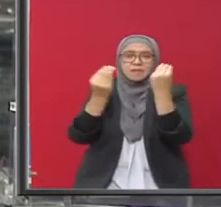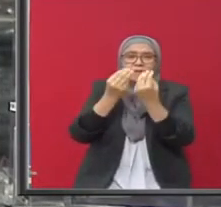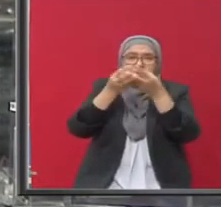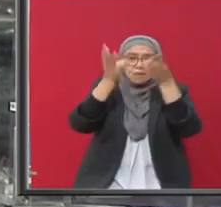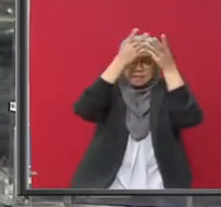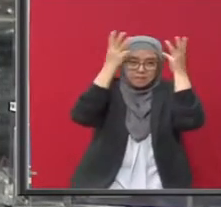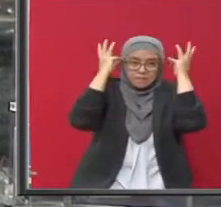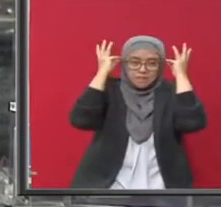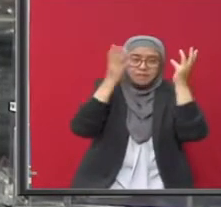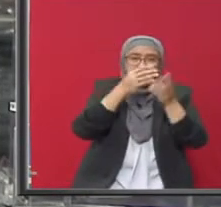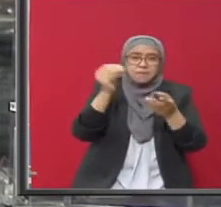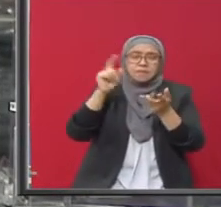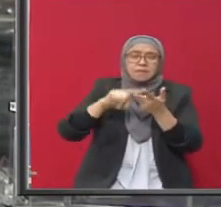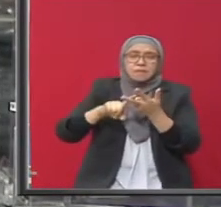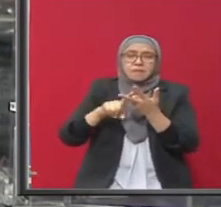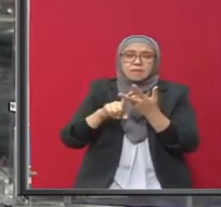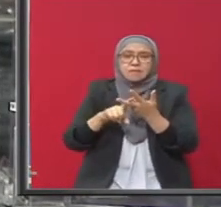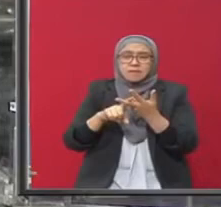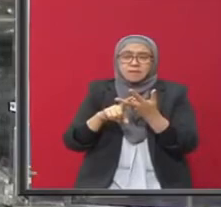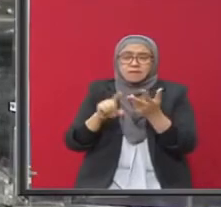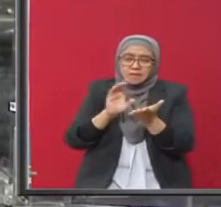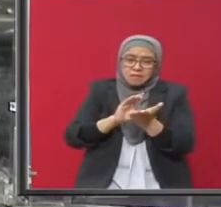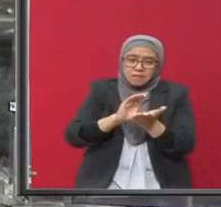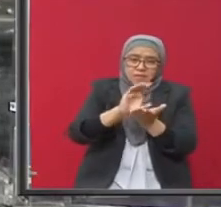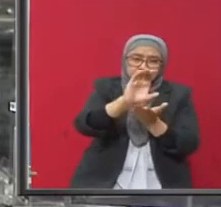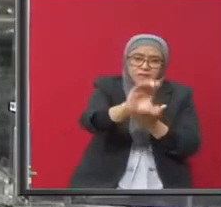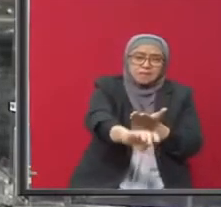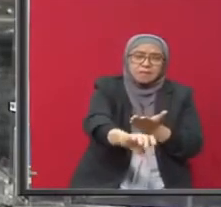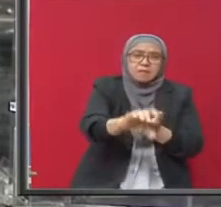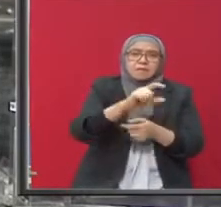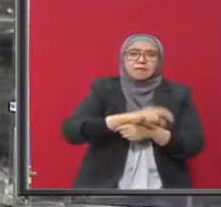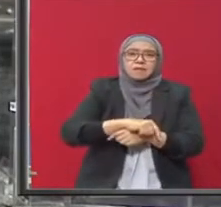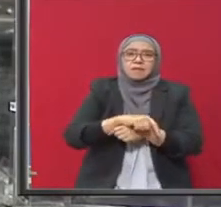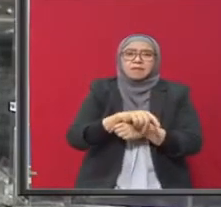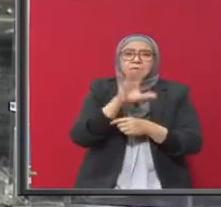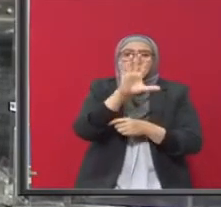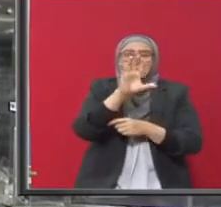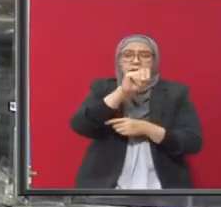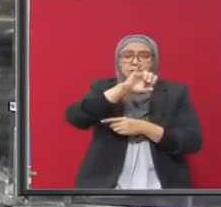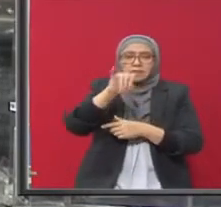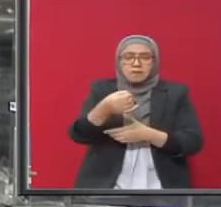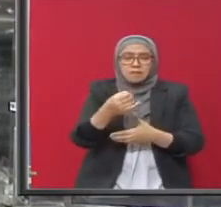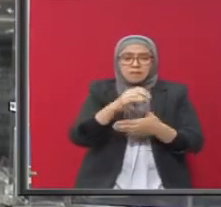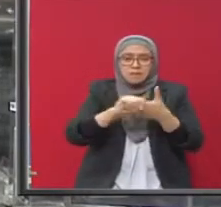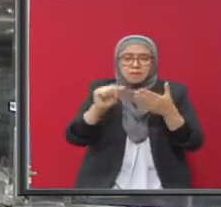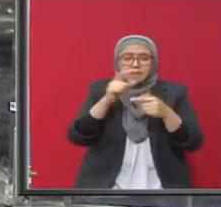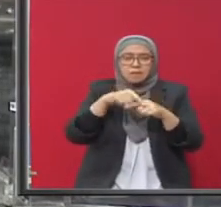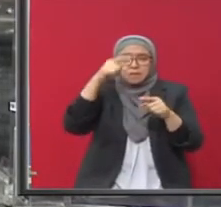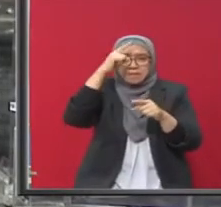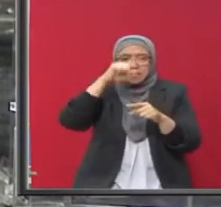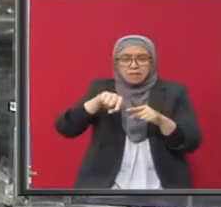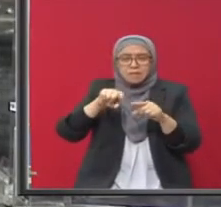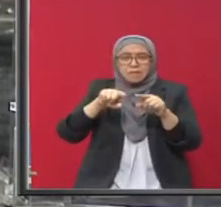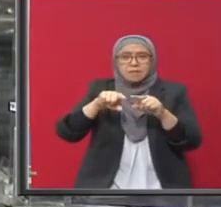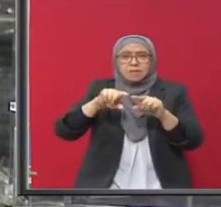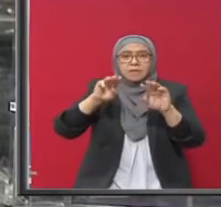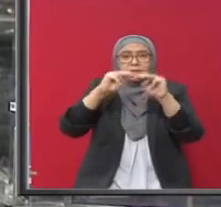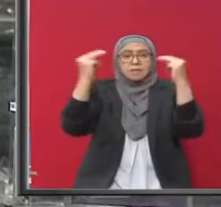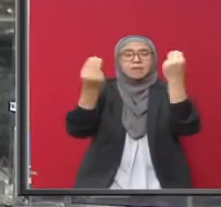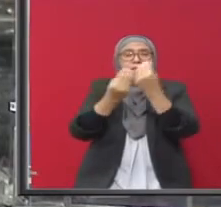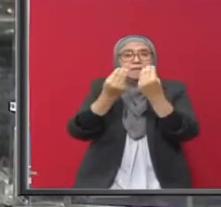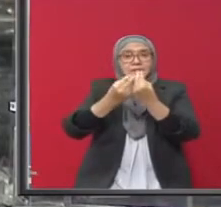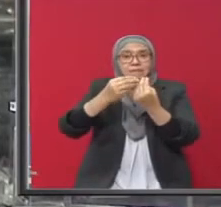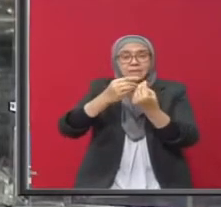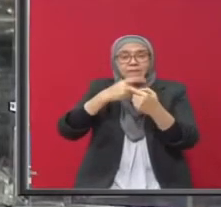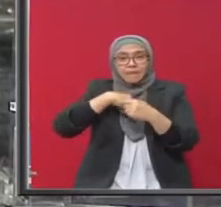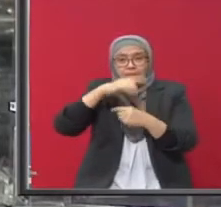telah diperuntukkan sebanyak RM5 juta kepada mereka dan pembiayaan untuk masyarakat India melalui skim pembangunan